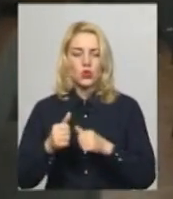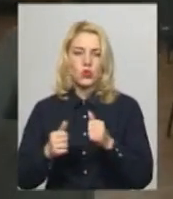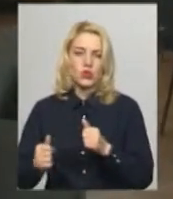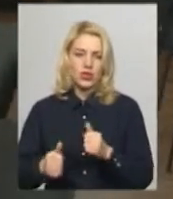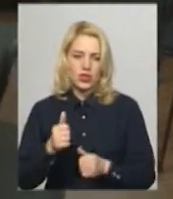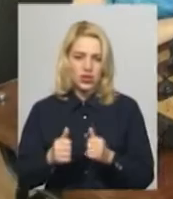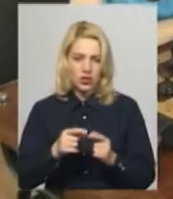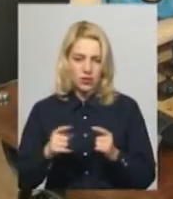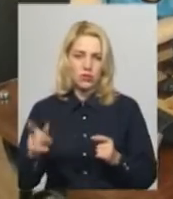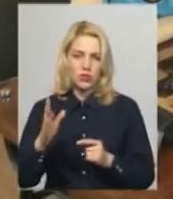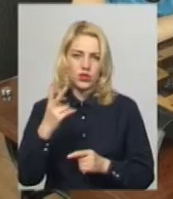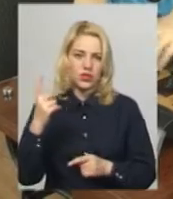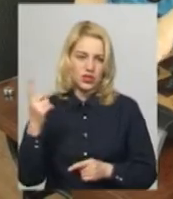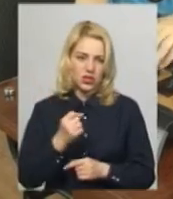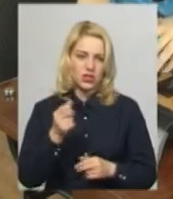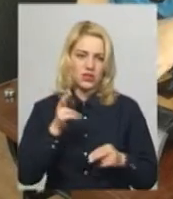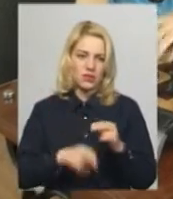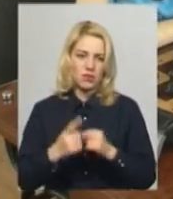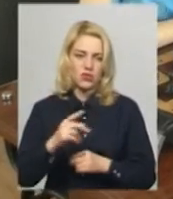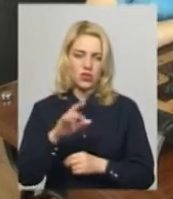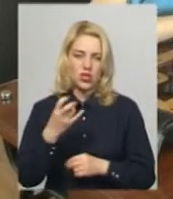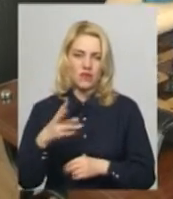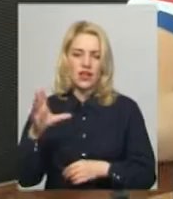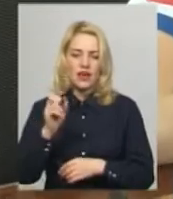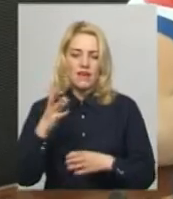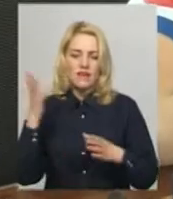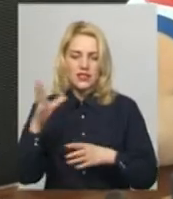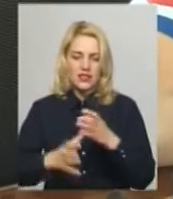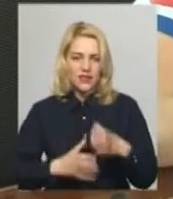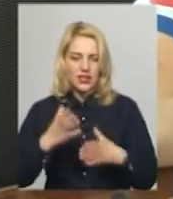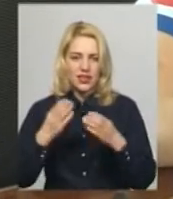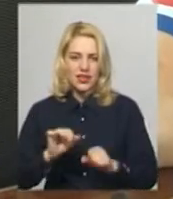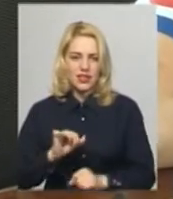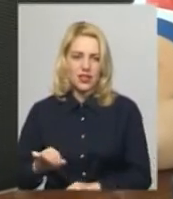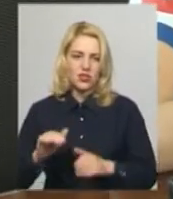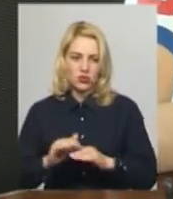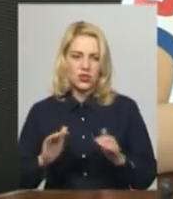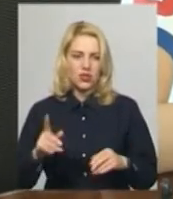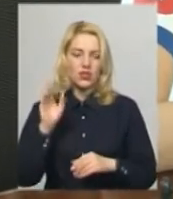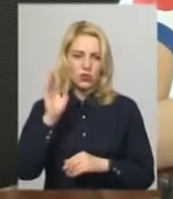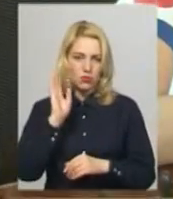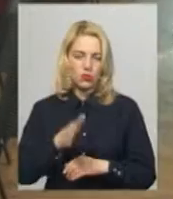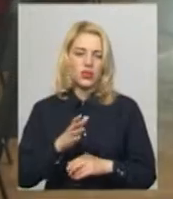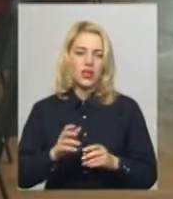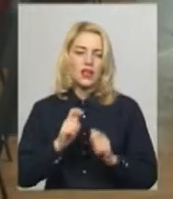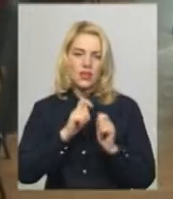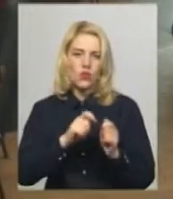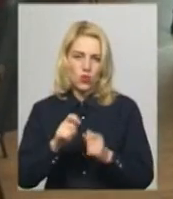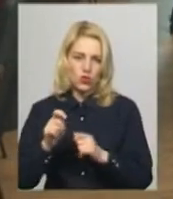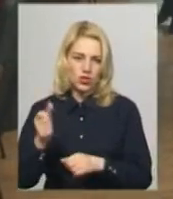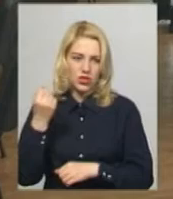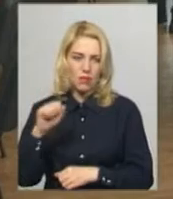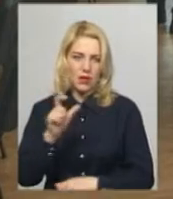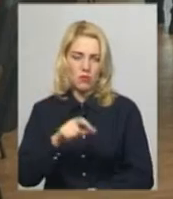тижня. Завершиться 1 червня – на Всесвітній день захисту дітей. Тоді ж відбудеться нагородження переможців. Андрій Гуменний, Іван Мовчан,